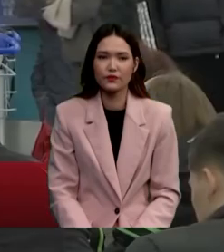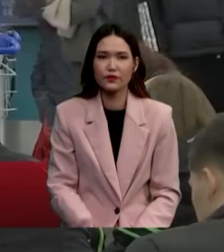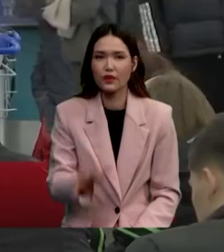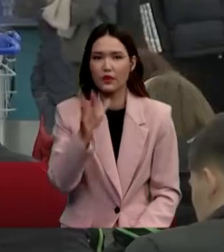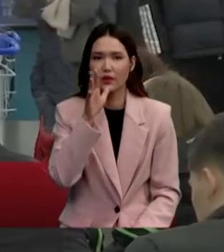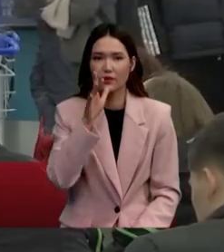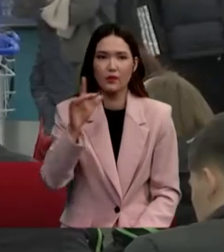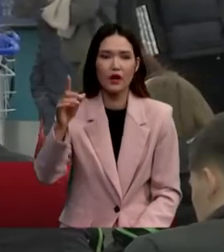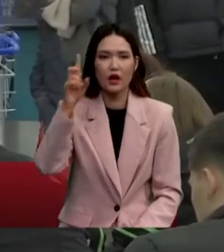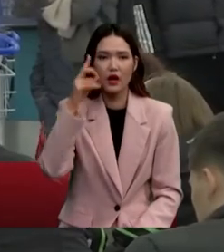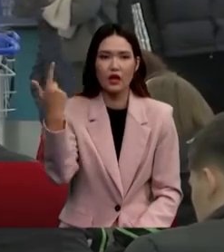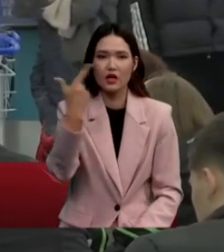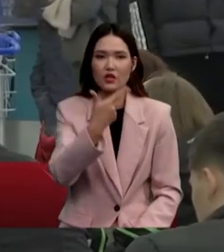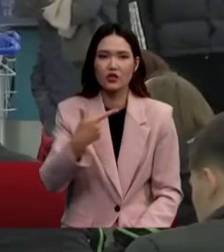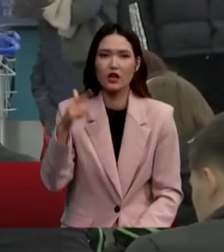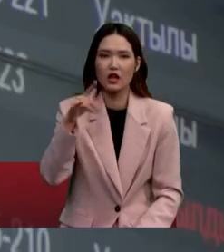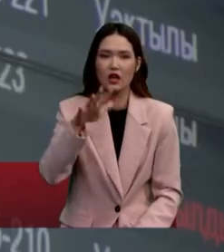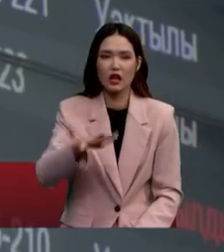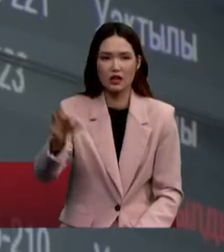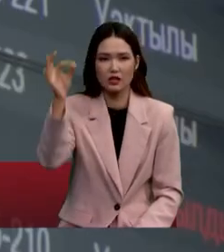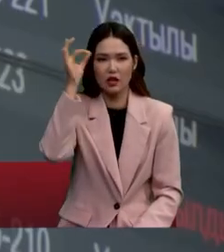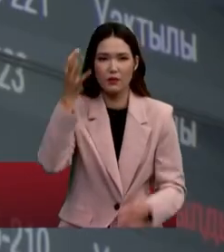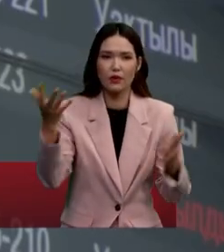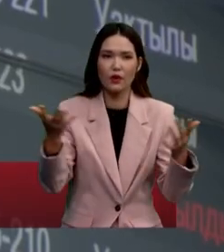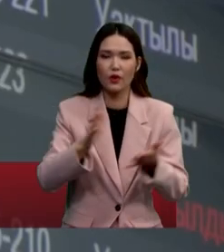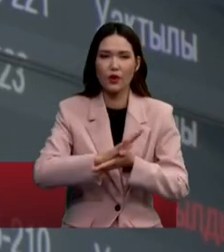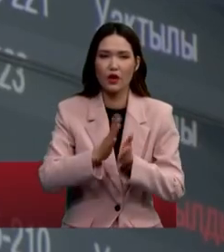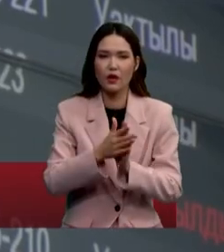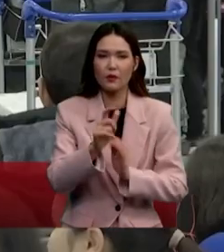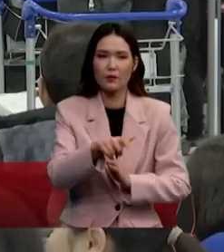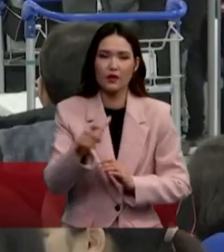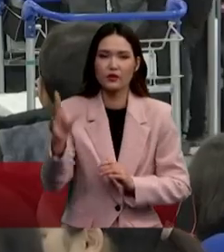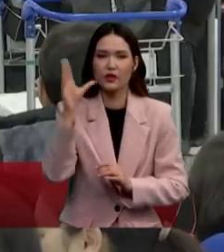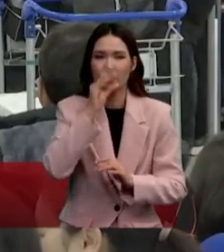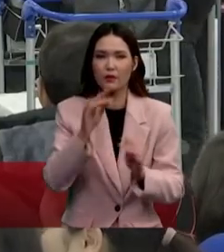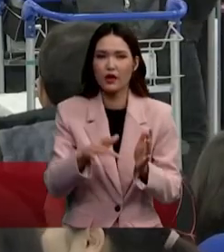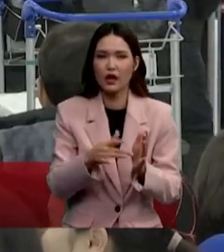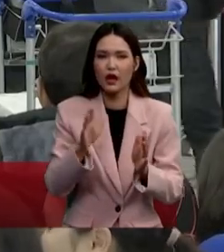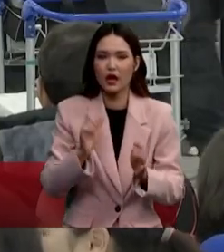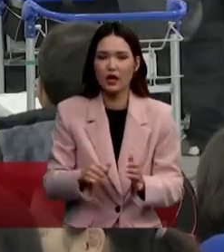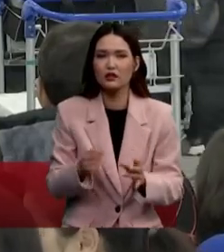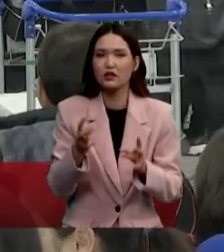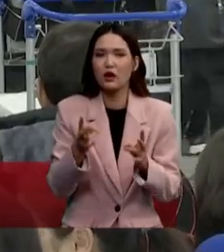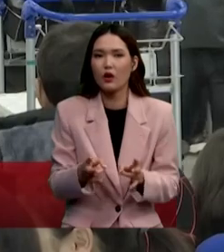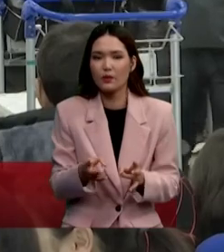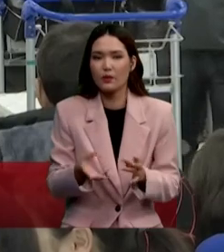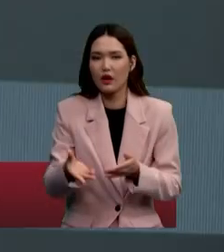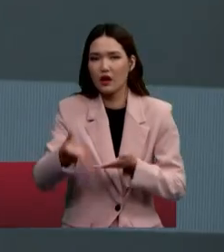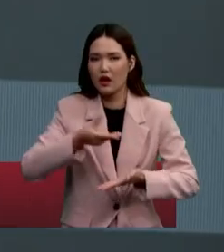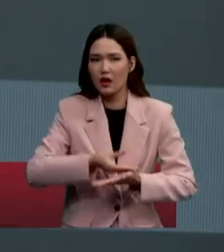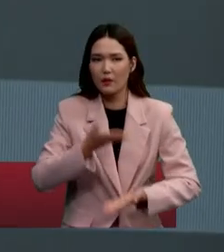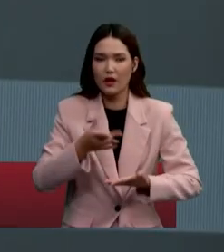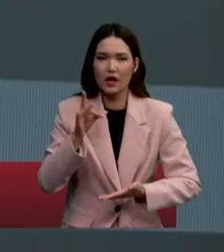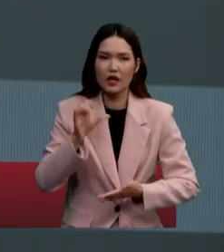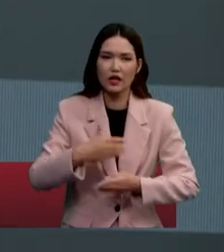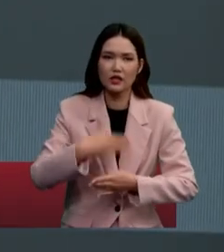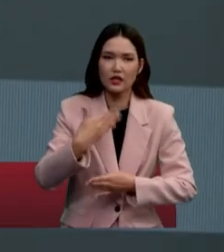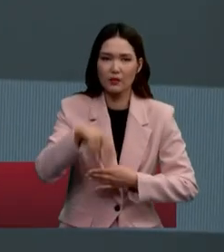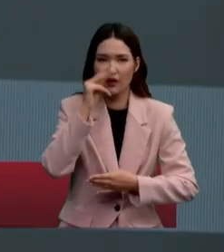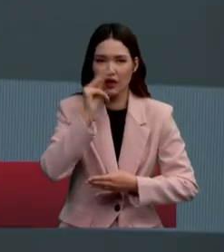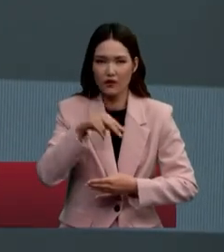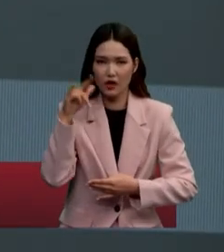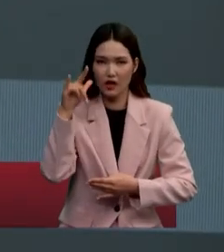Тем временем в Комитете гражданской авиации напомнили, в каких случаях пассажиры могут рассчитывать на компенсацию. Если рейс задерживается по